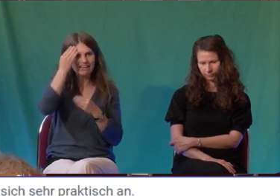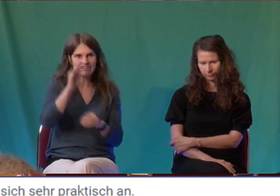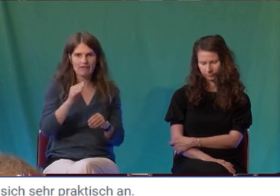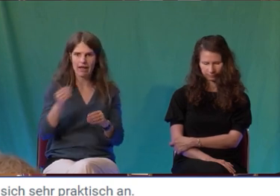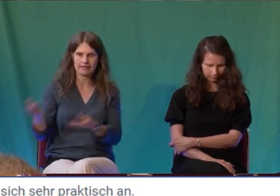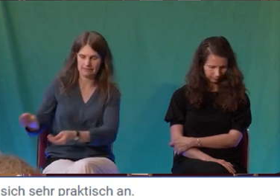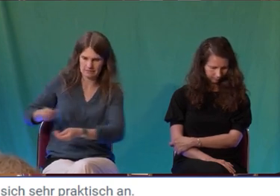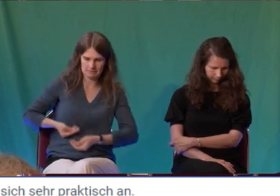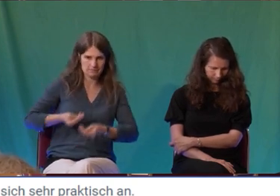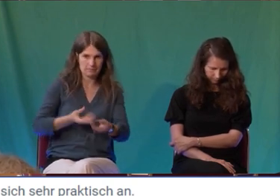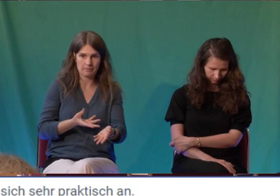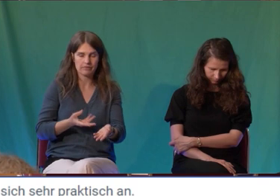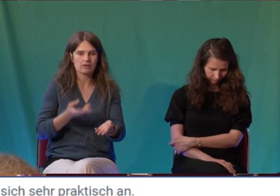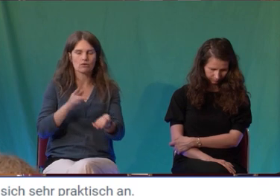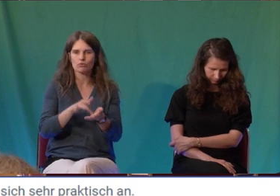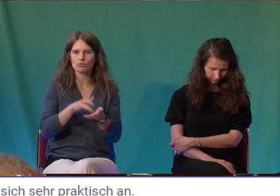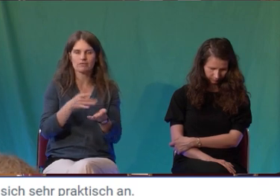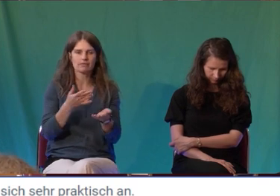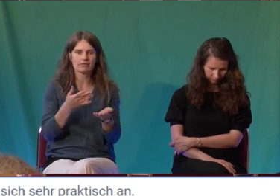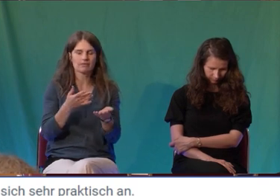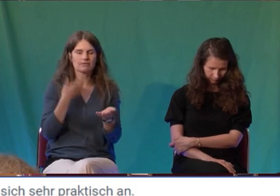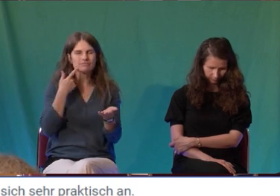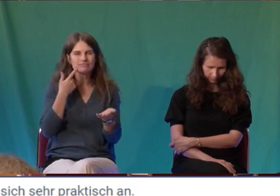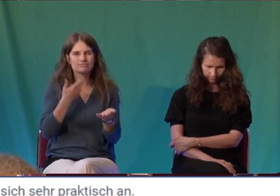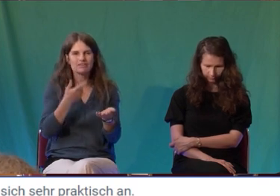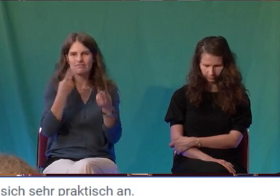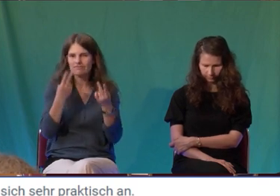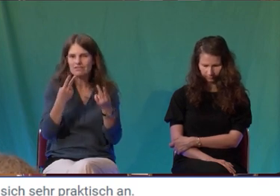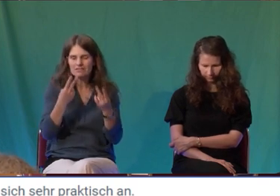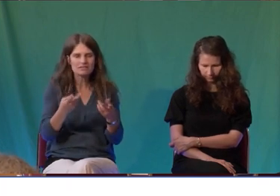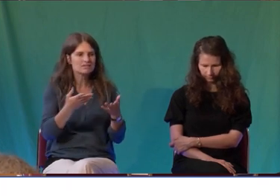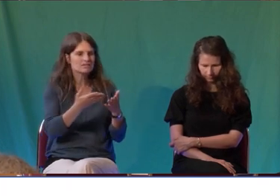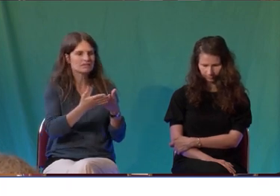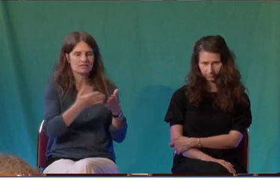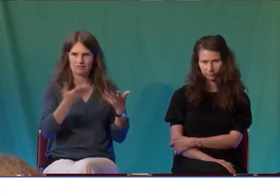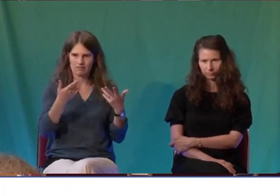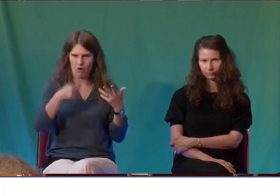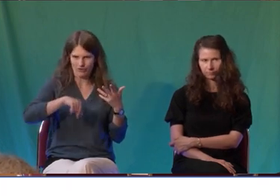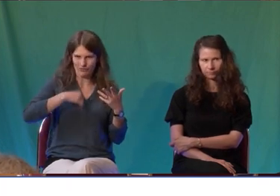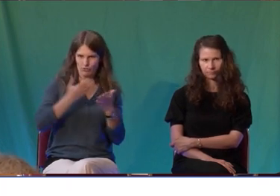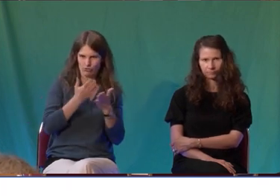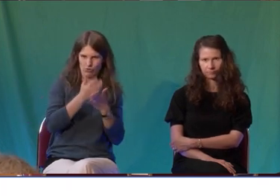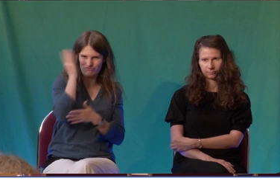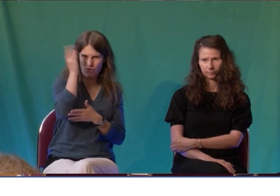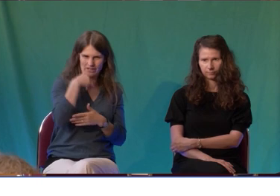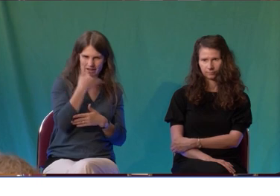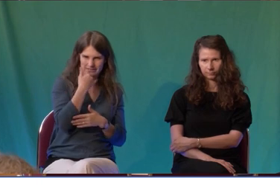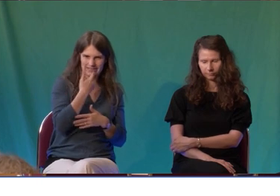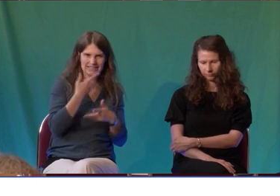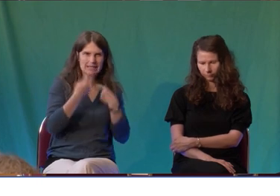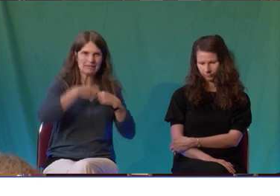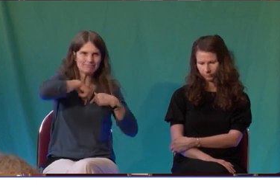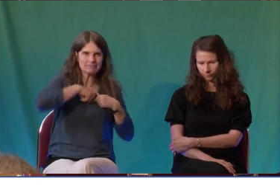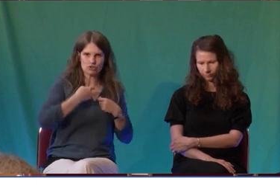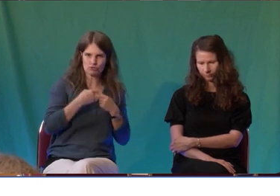diese Reflexion dieses Nachdenken über diese Spannungsfelder die ich auch heute morgen vorgestellt habe dass das ja